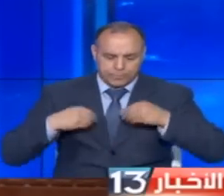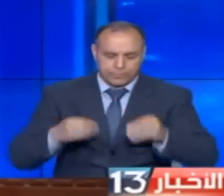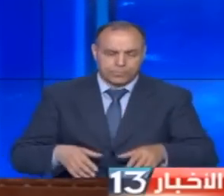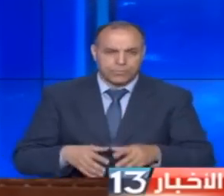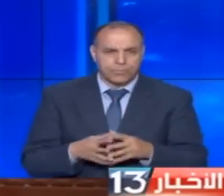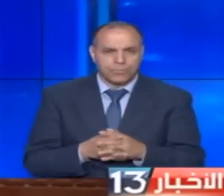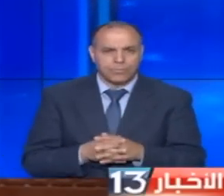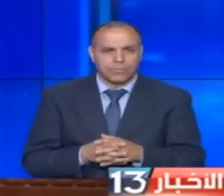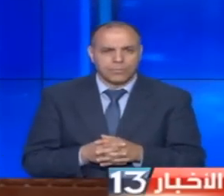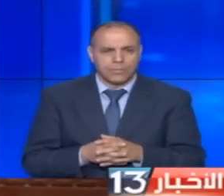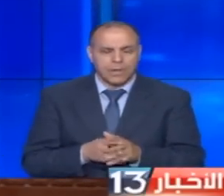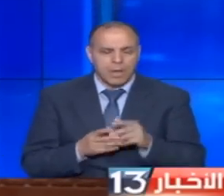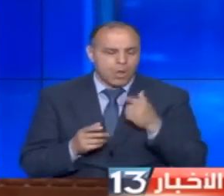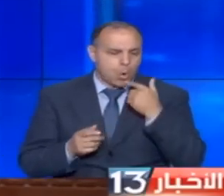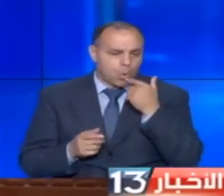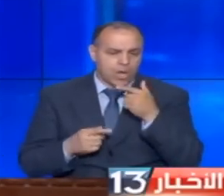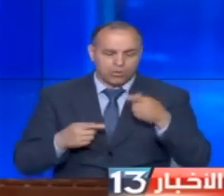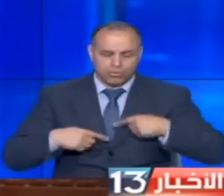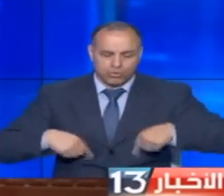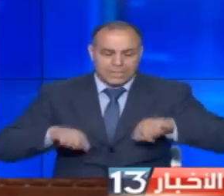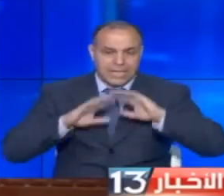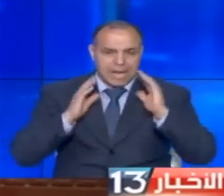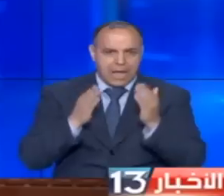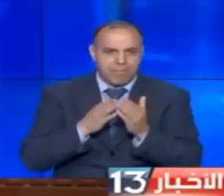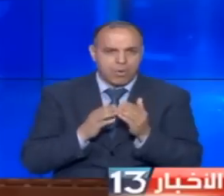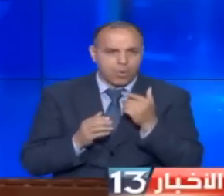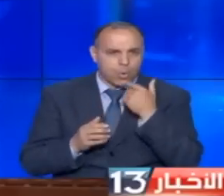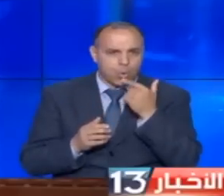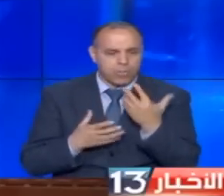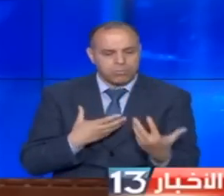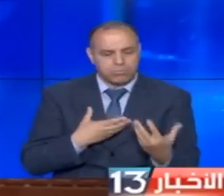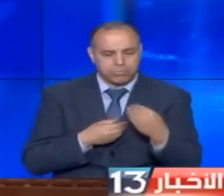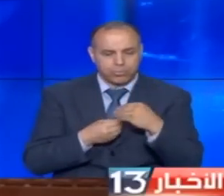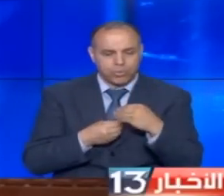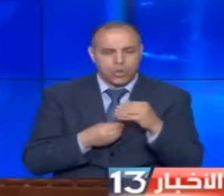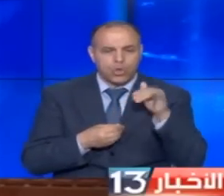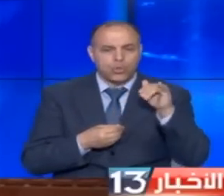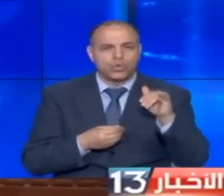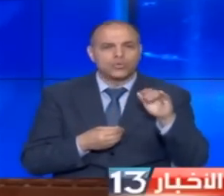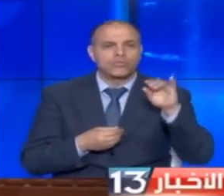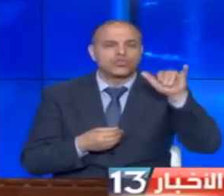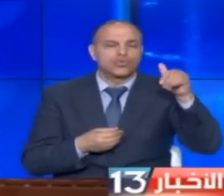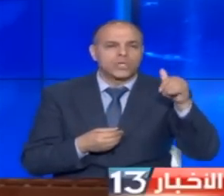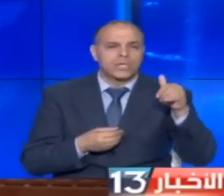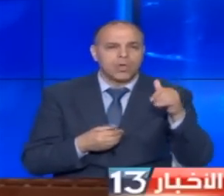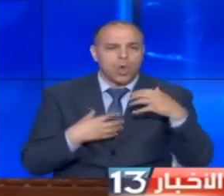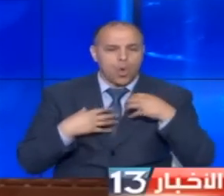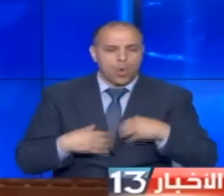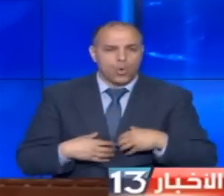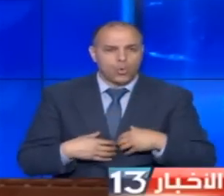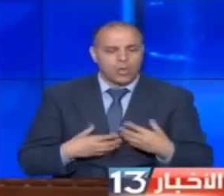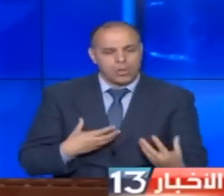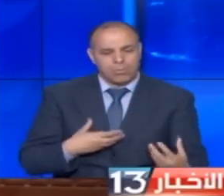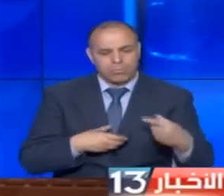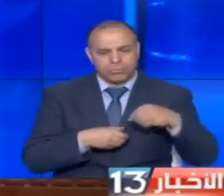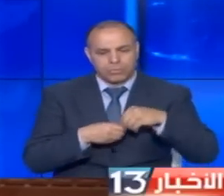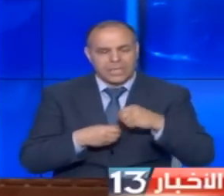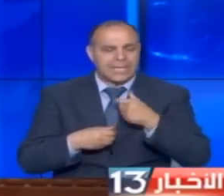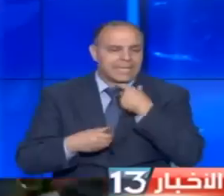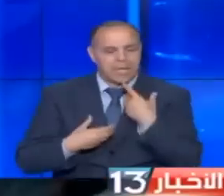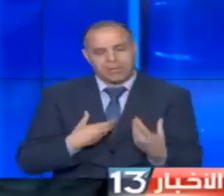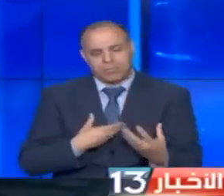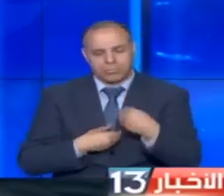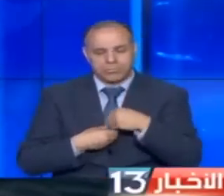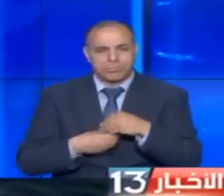كما اعلم الجلسه العامه بانضمام السيد يوسف جوني الى كتله نداء الدول